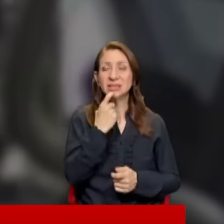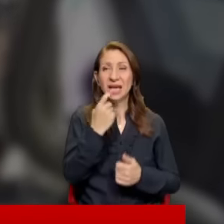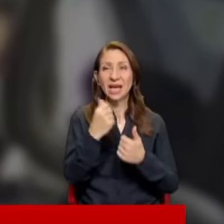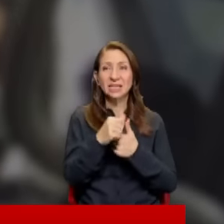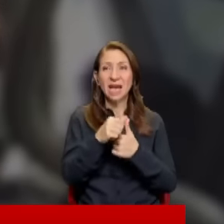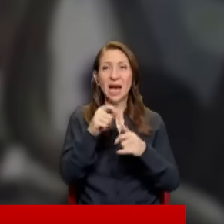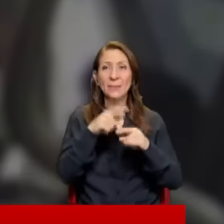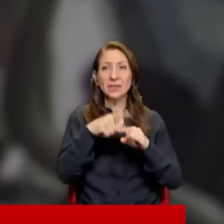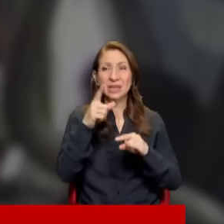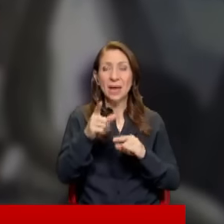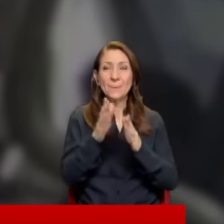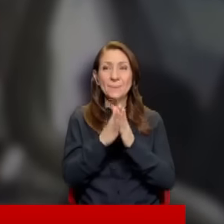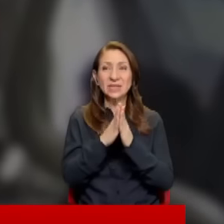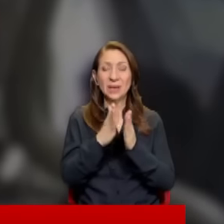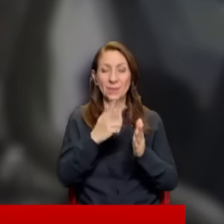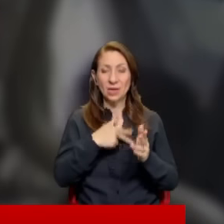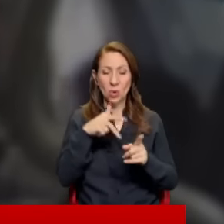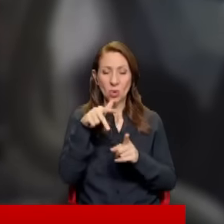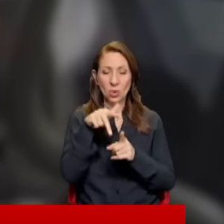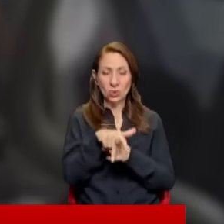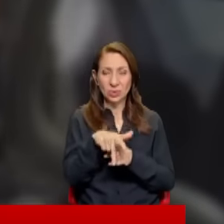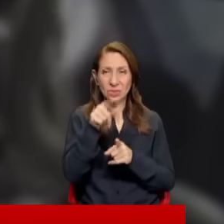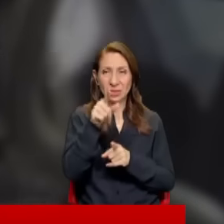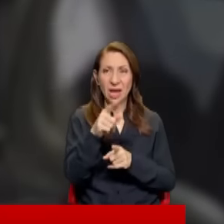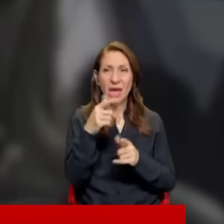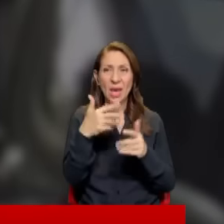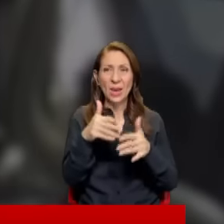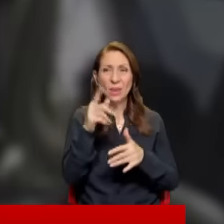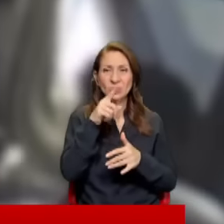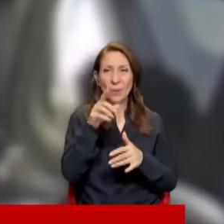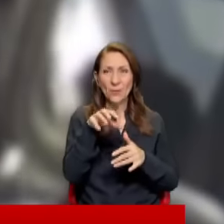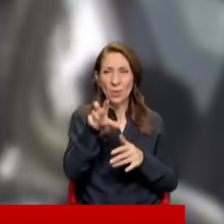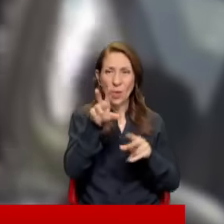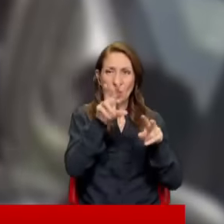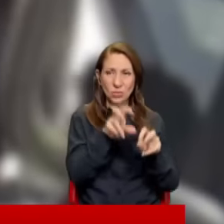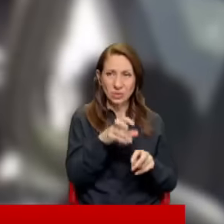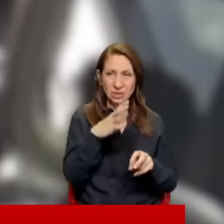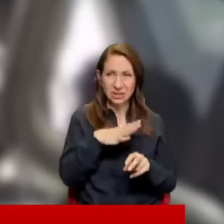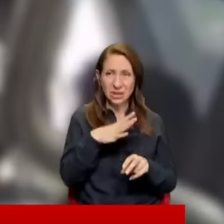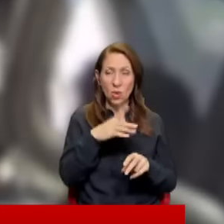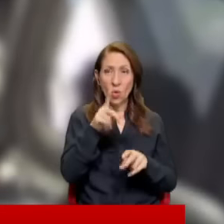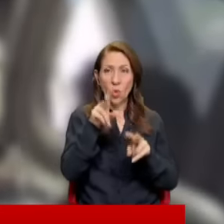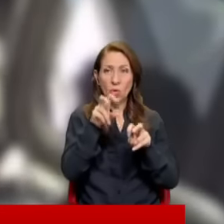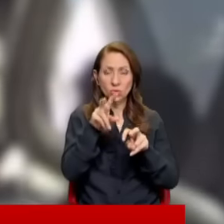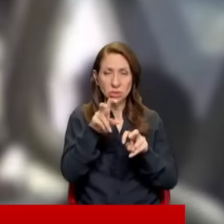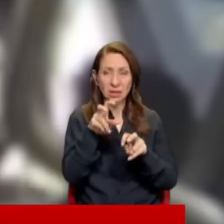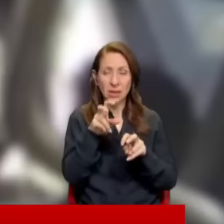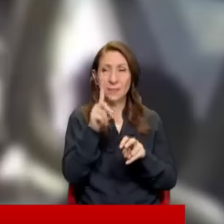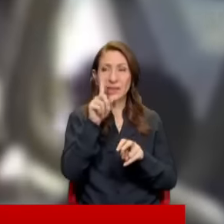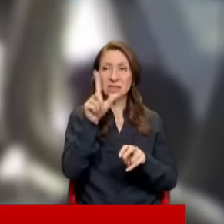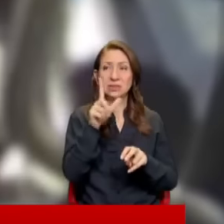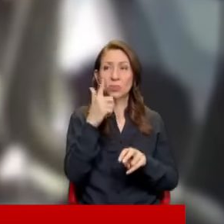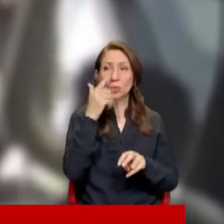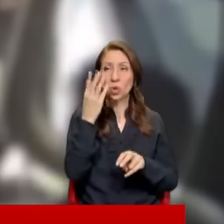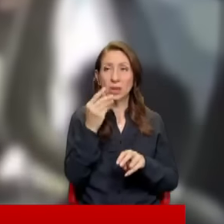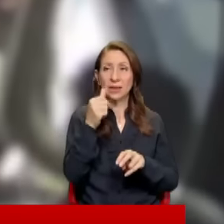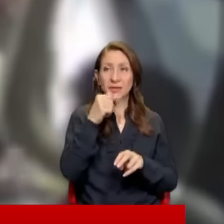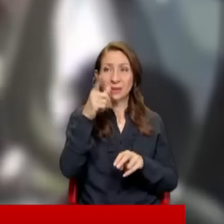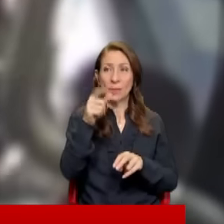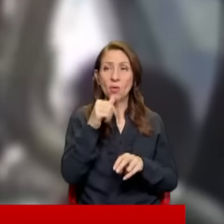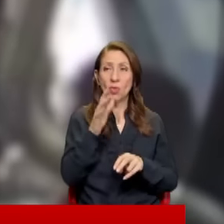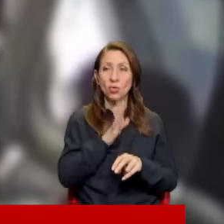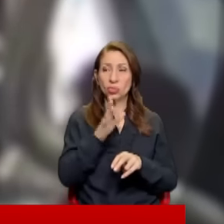e Pol Mersin'de Belediye otobüsüne Bindiler engelliler için ayrılan bölüme yöneldiler o koltuklarda bir lisede müdür olan İsmet ve